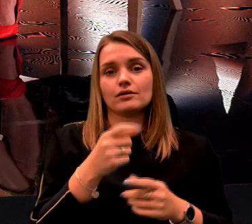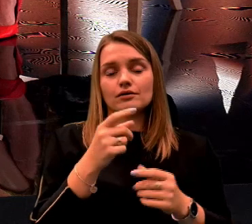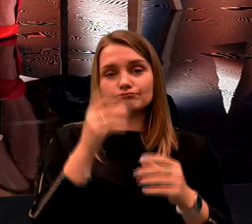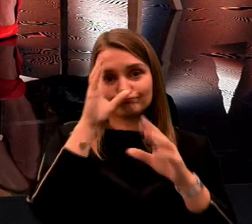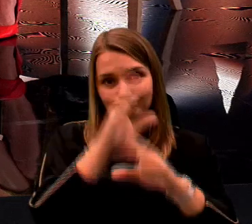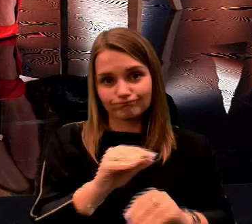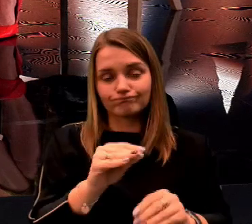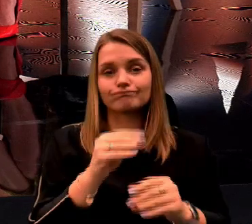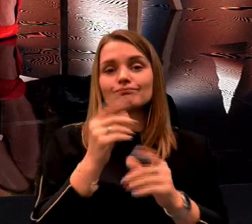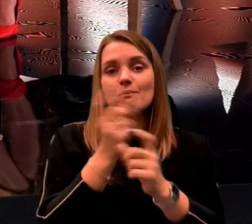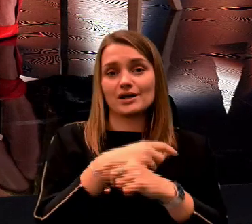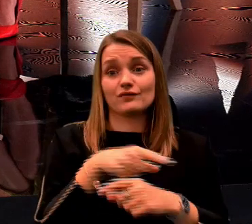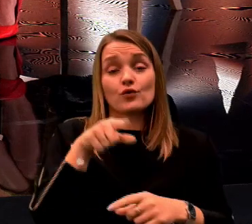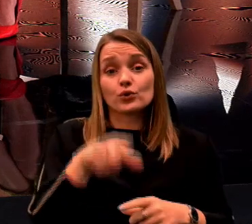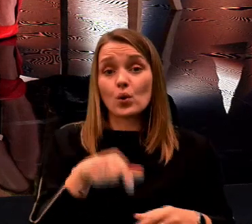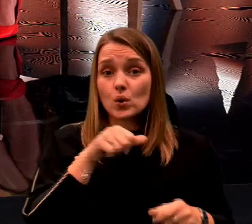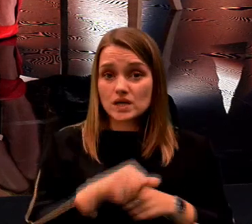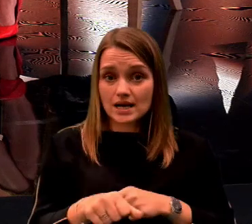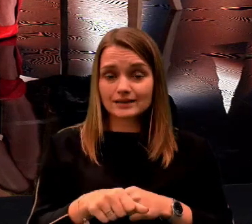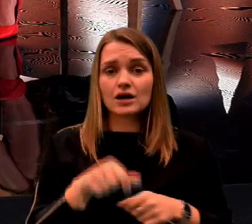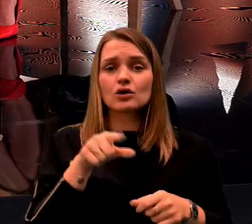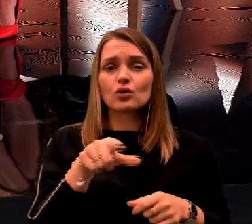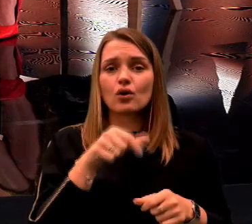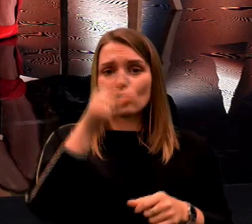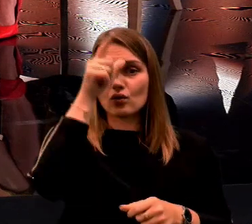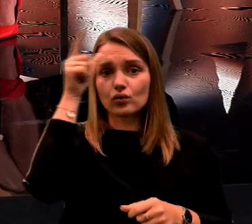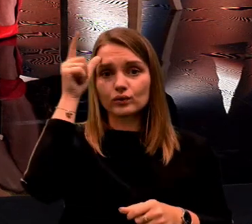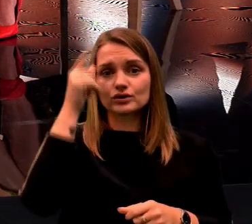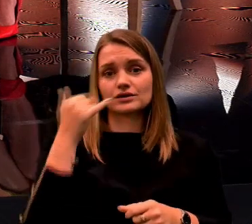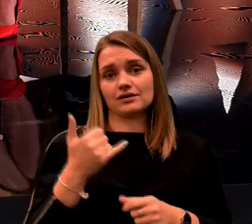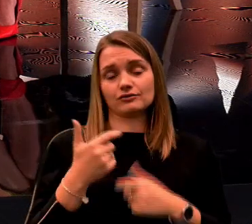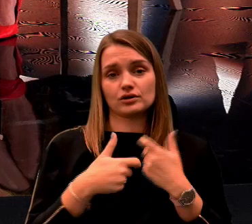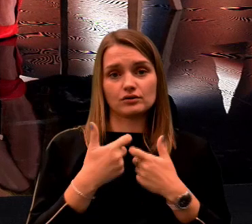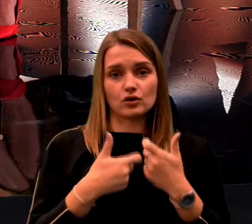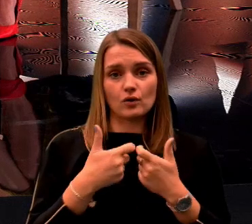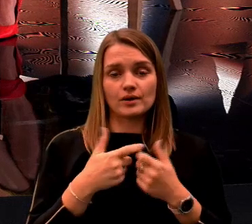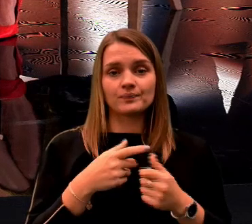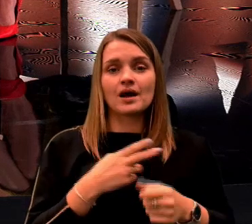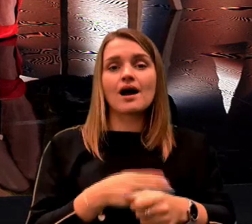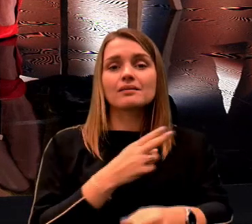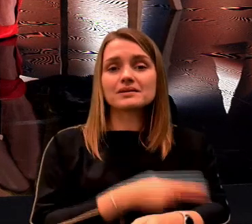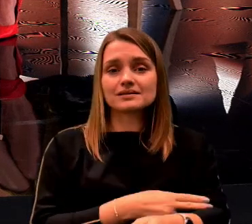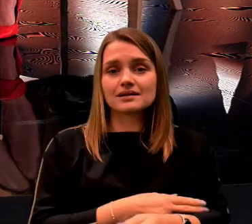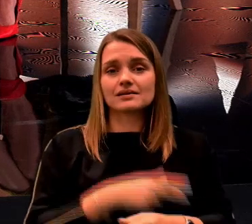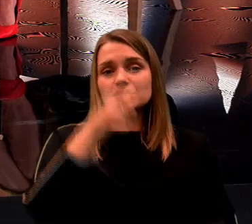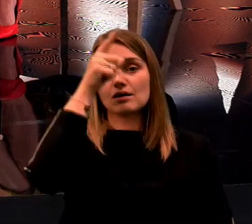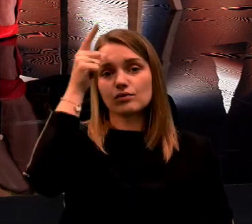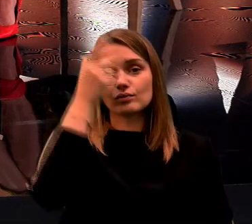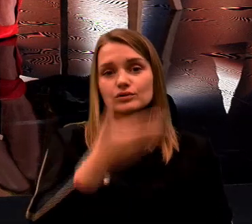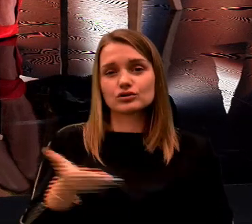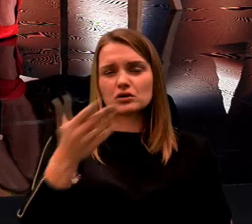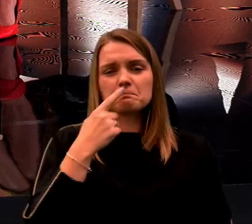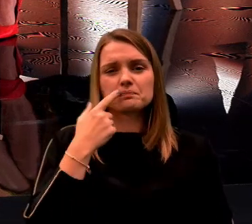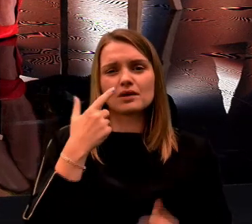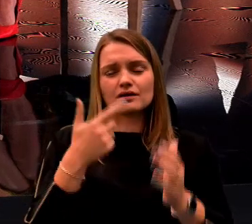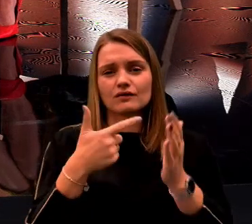To się po prostu dzieje w sektorze publicznym, tak? Administracja publiczna w 2008